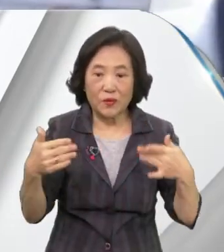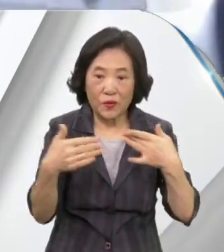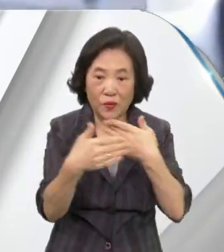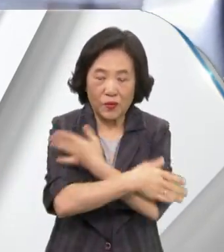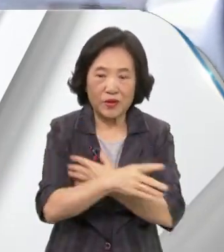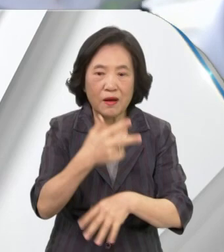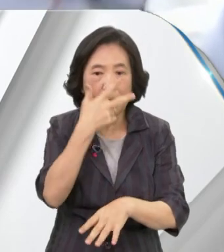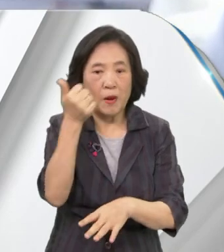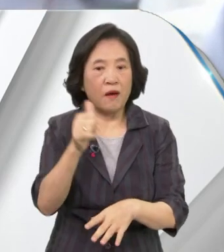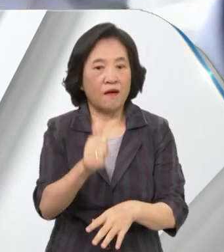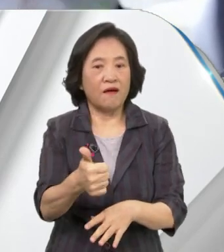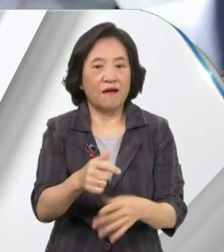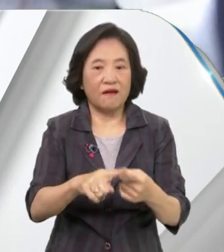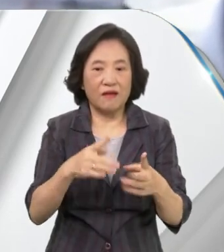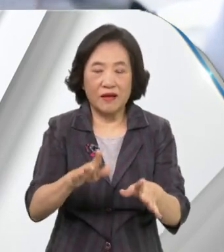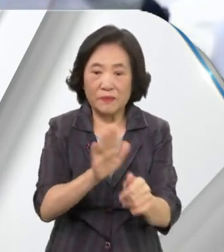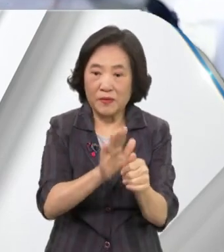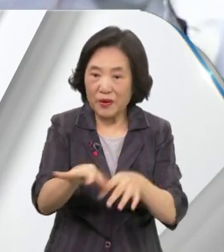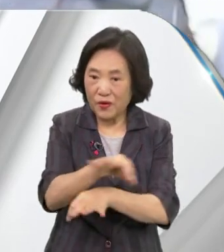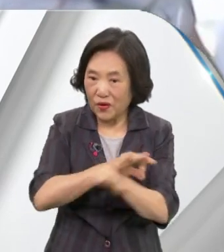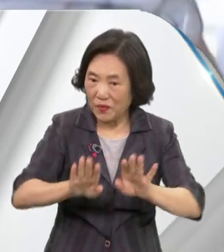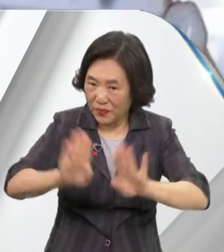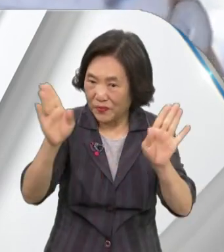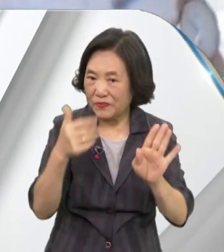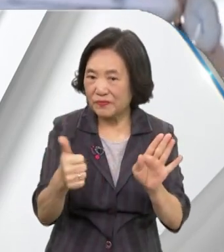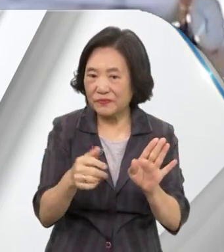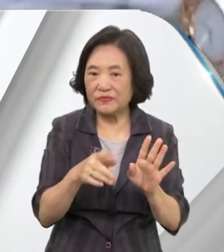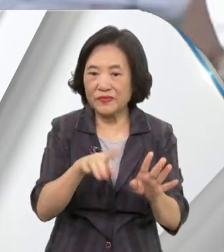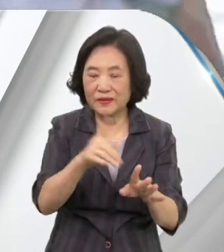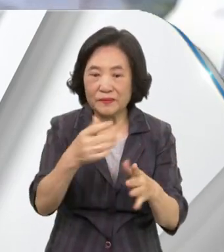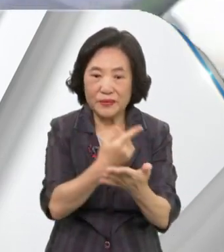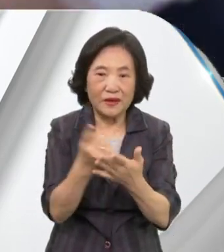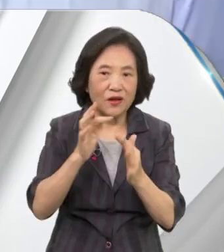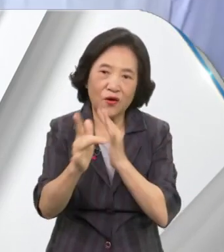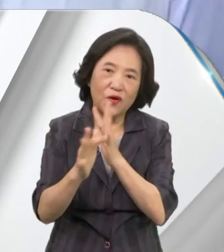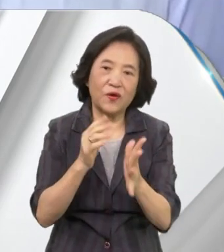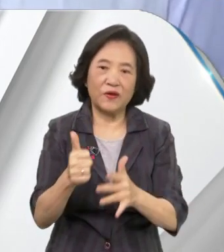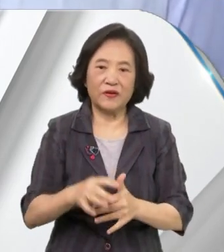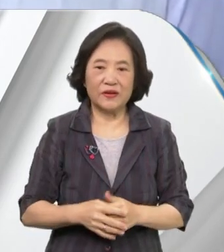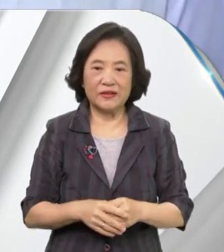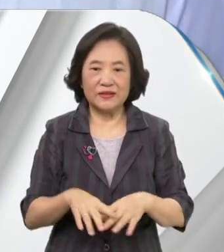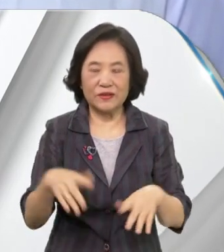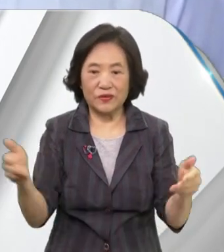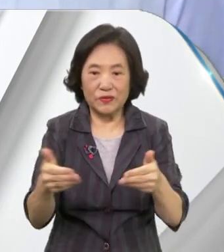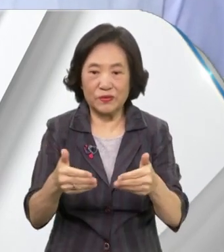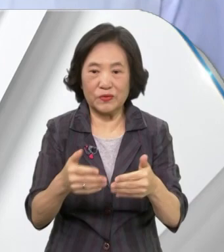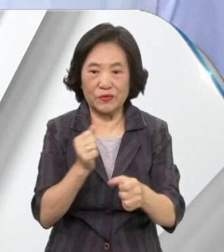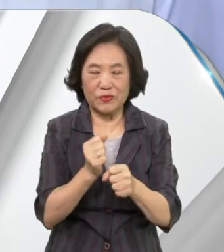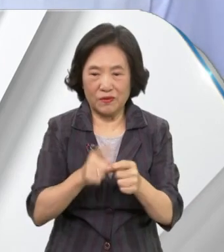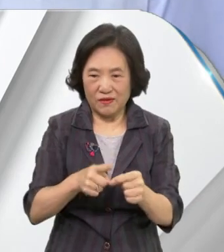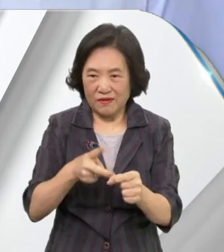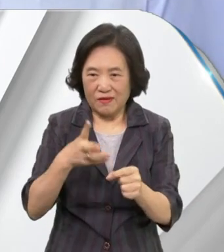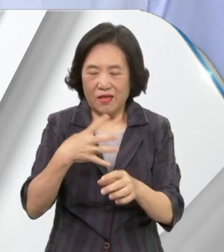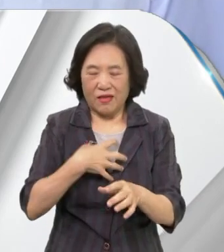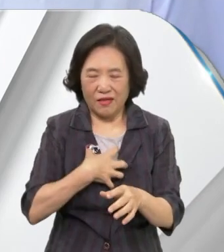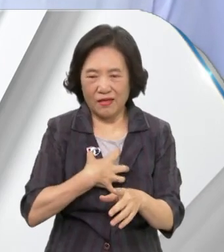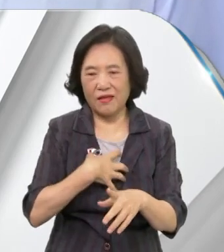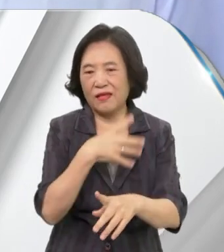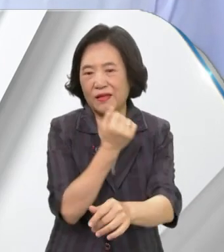不止封闭民众，每时代带动福建的发展，本地风繁荣起来。 工程人员经过几年的辛